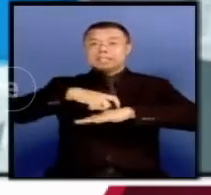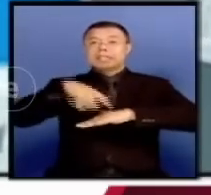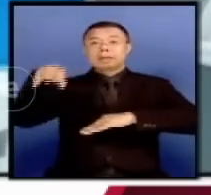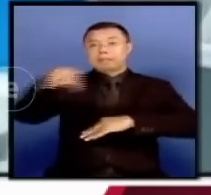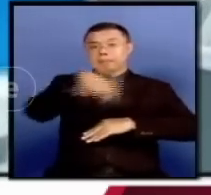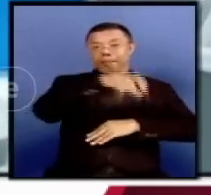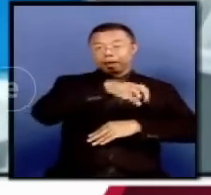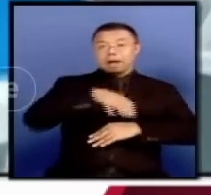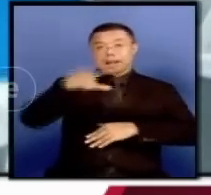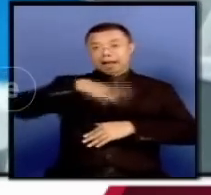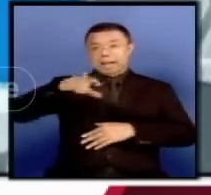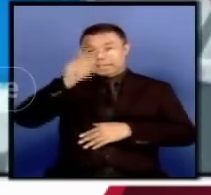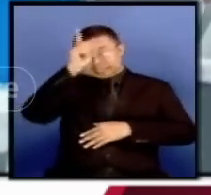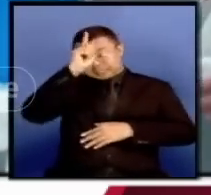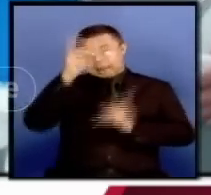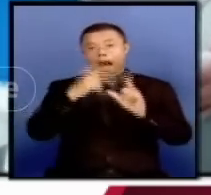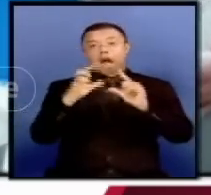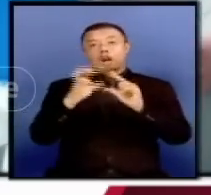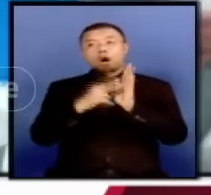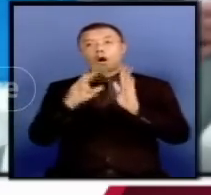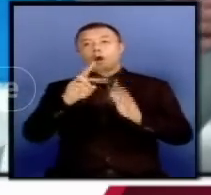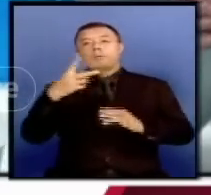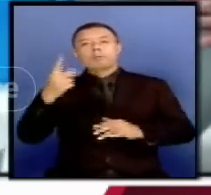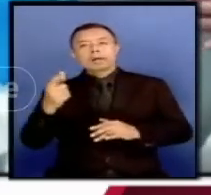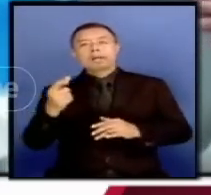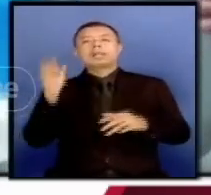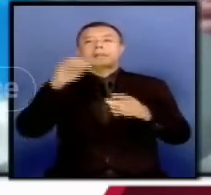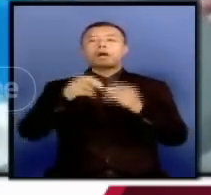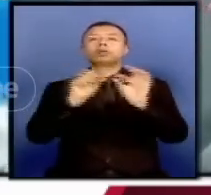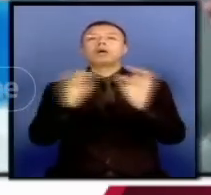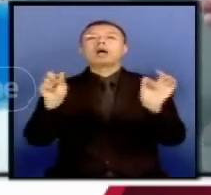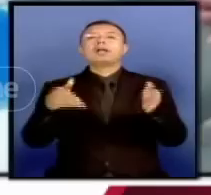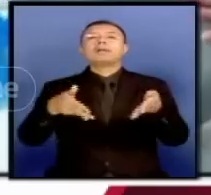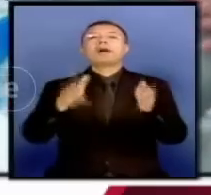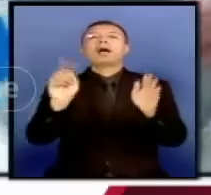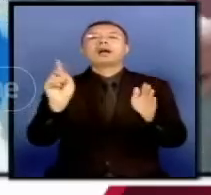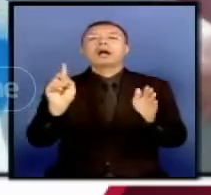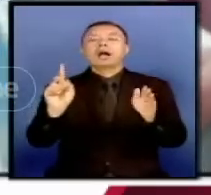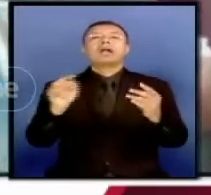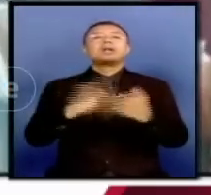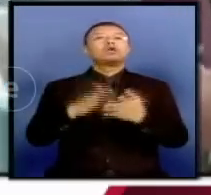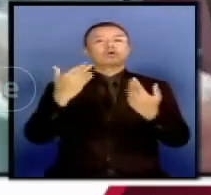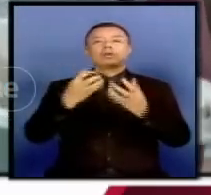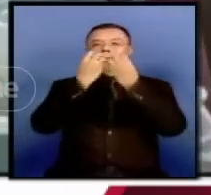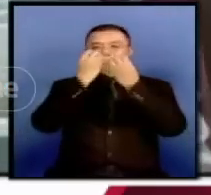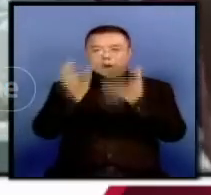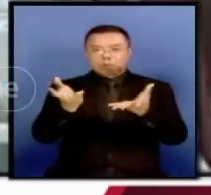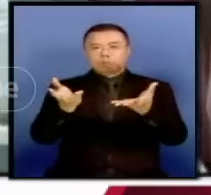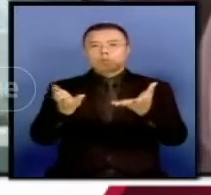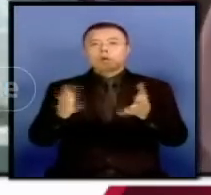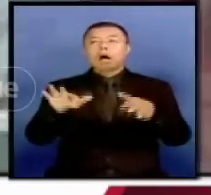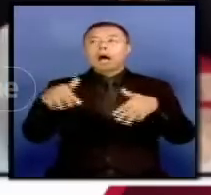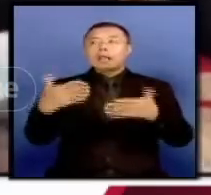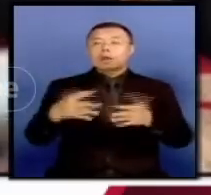di Hannover, dan juga di mana alamatnya, begitu pula apakah masjid tersebut